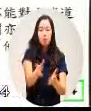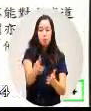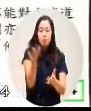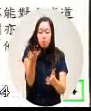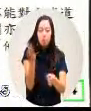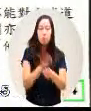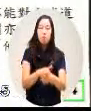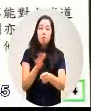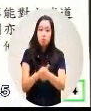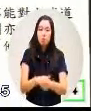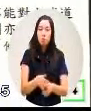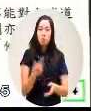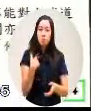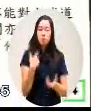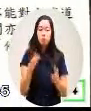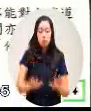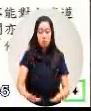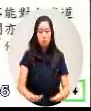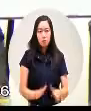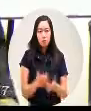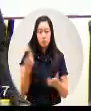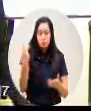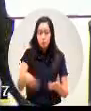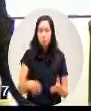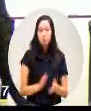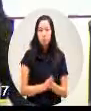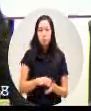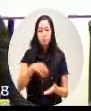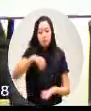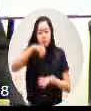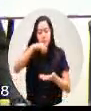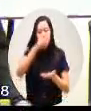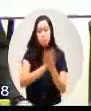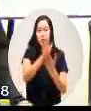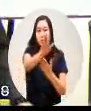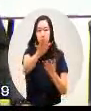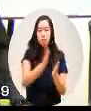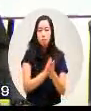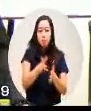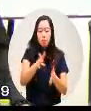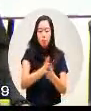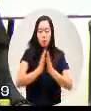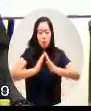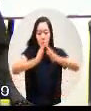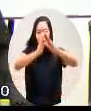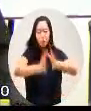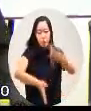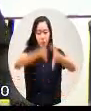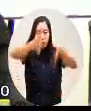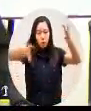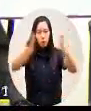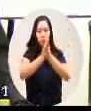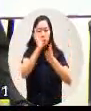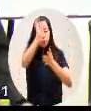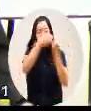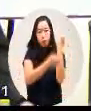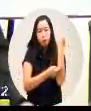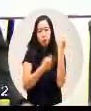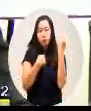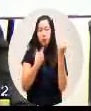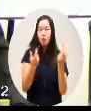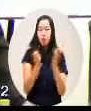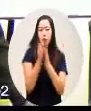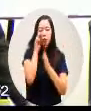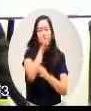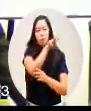偿啦、啊、哈，啊我嘛谈这的讲。针对着未来按都市啦吼的看法，啊，我有看到